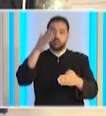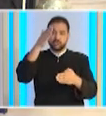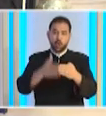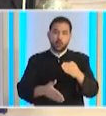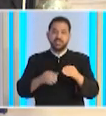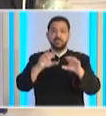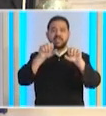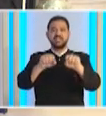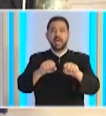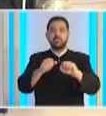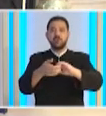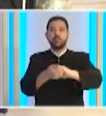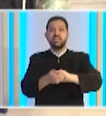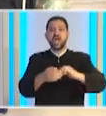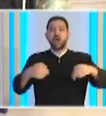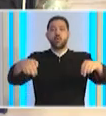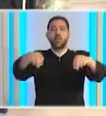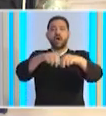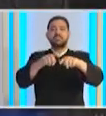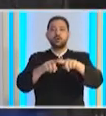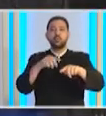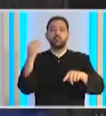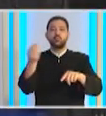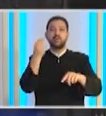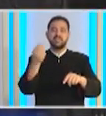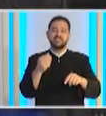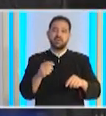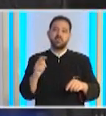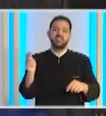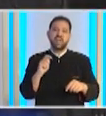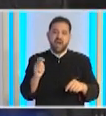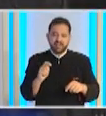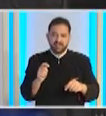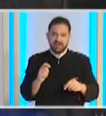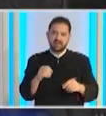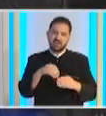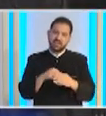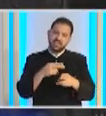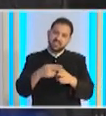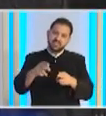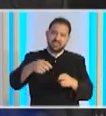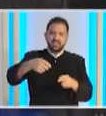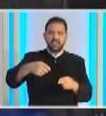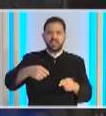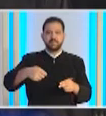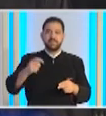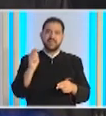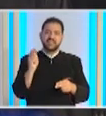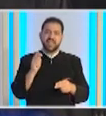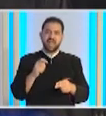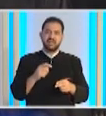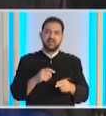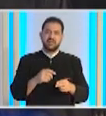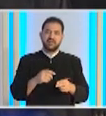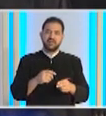ultimă treaptă, este unirea noastră cu Dumnezeu. Această unire mistică, tainică cu Dumnezeu, sigur, în Sfintele Taine, în taina botezului, în